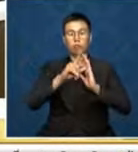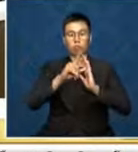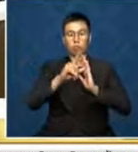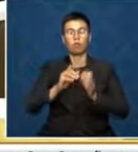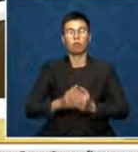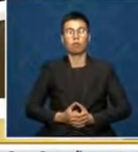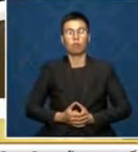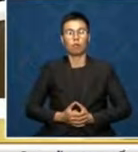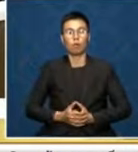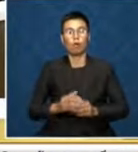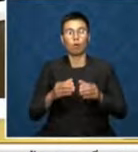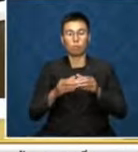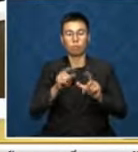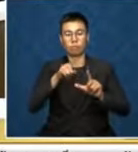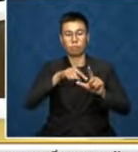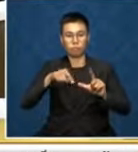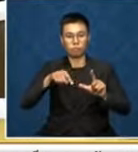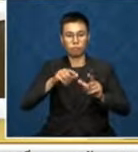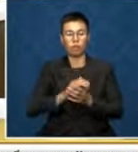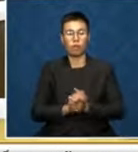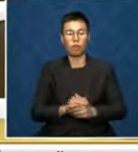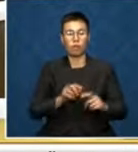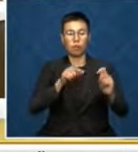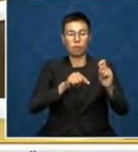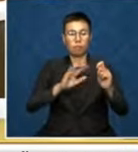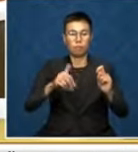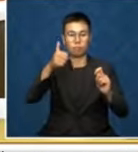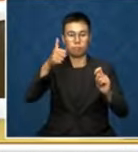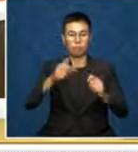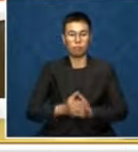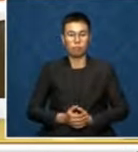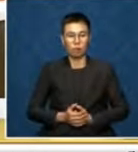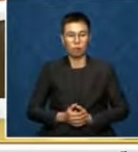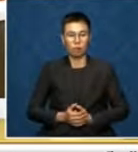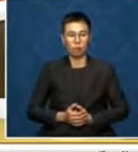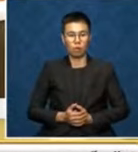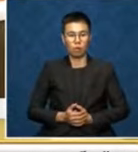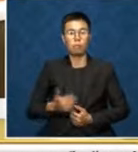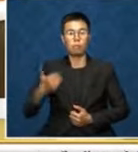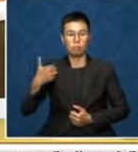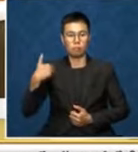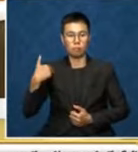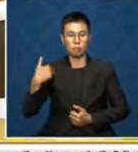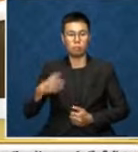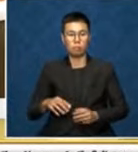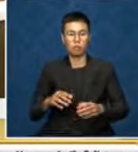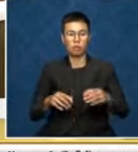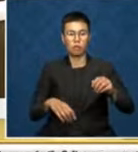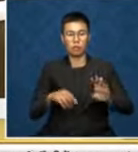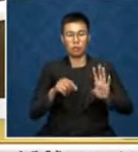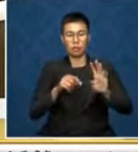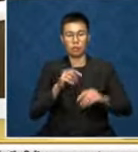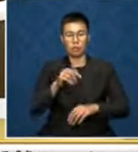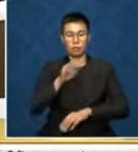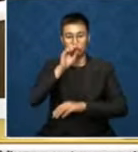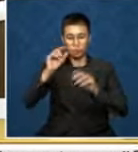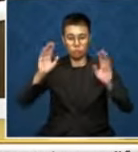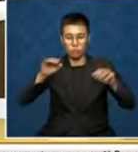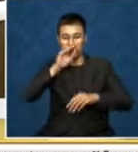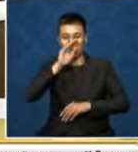2พรรคก้าวไกลอำเภอเมืองจังหวัดชลบุรีค่ะประกอบไปด้วย4เทศบาลได้แก่เทศบาลเมือง